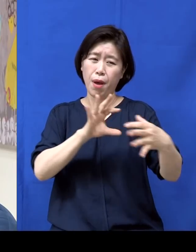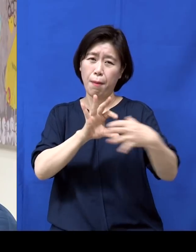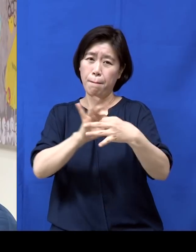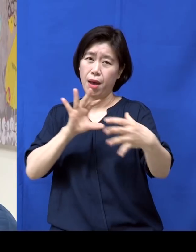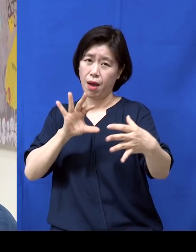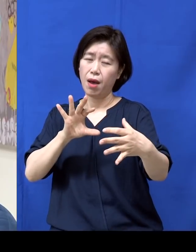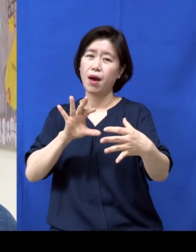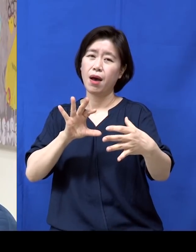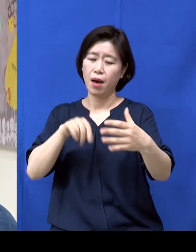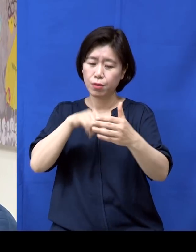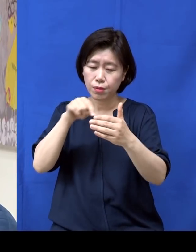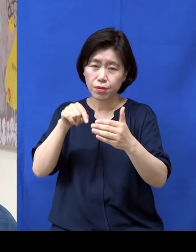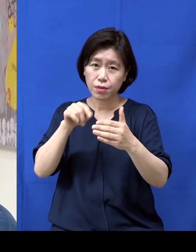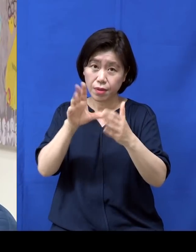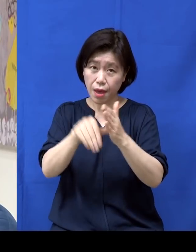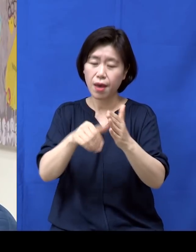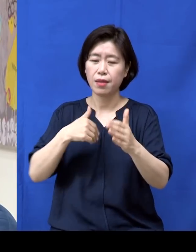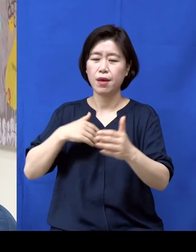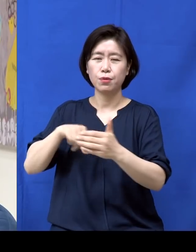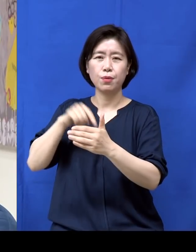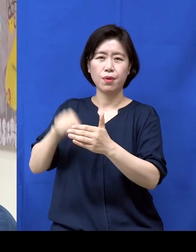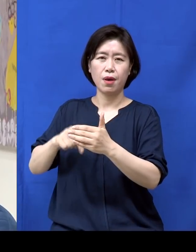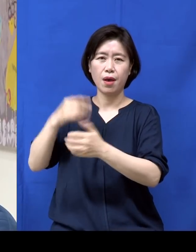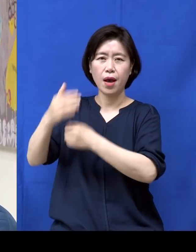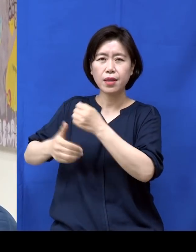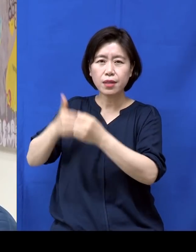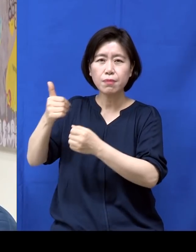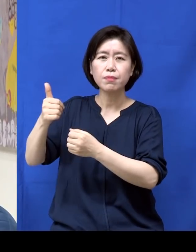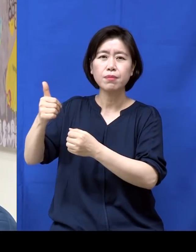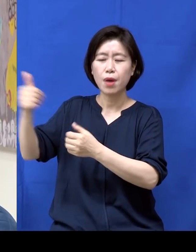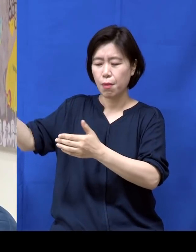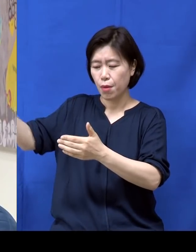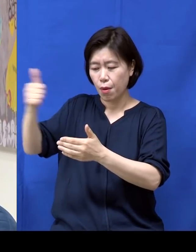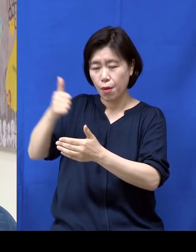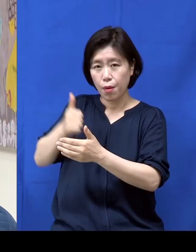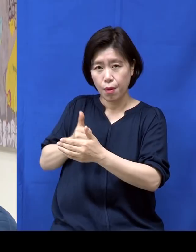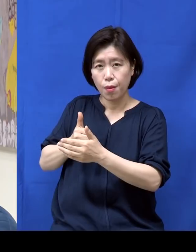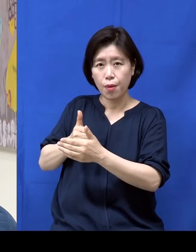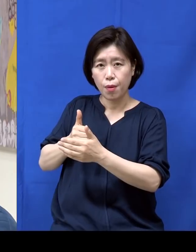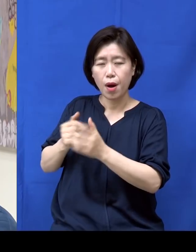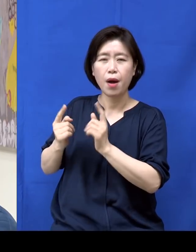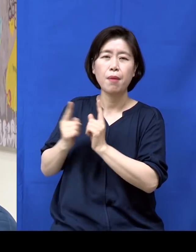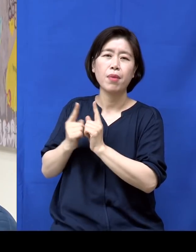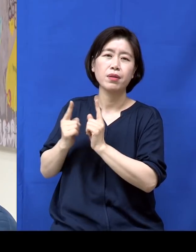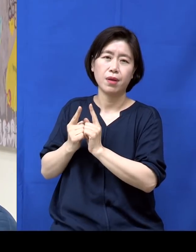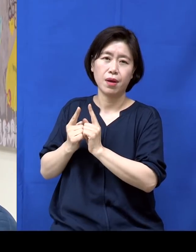안에 살아계신 하나님을 이렇게 드러났을 때 만났던 그분이